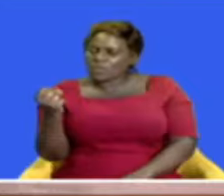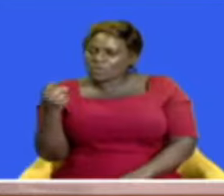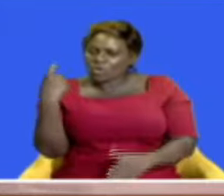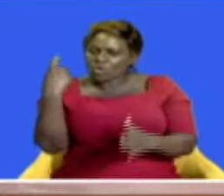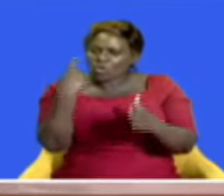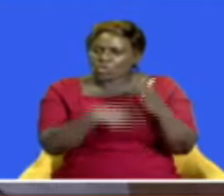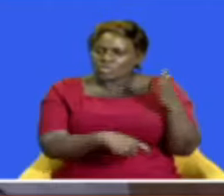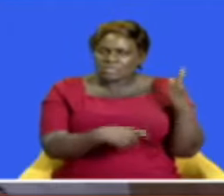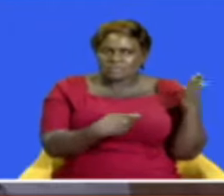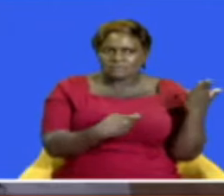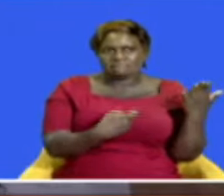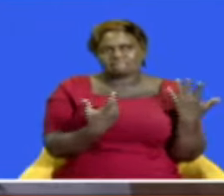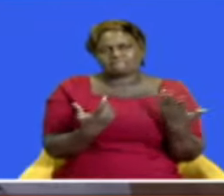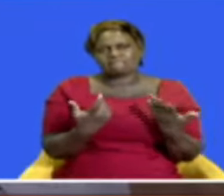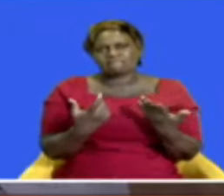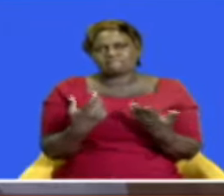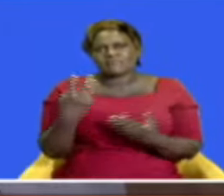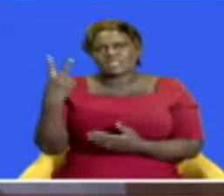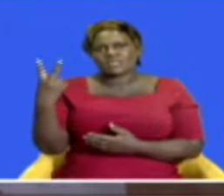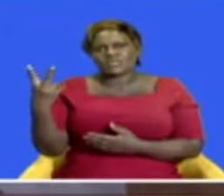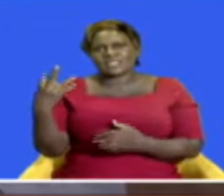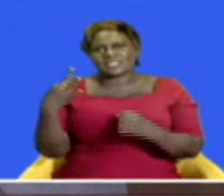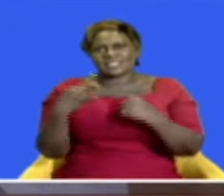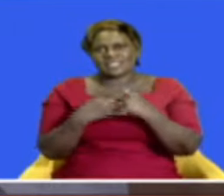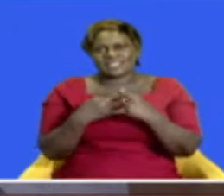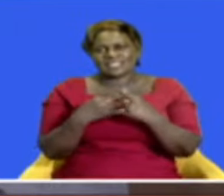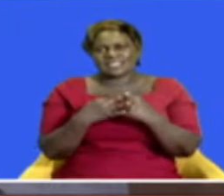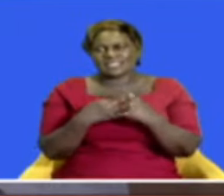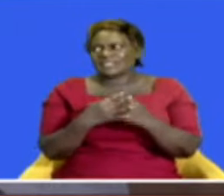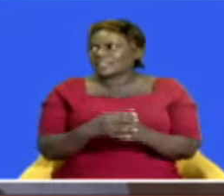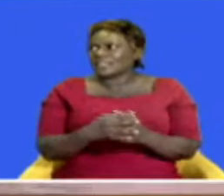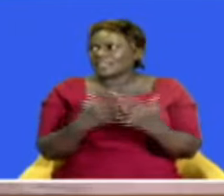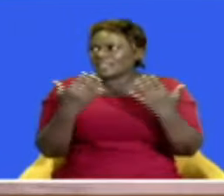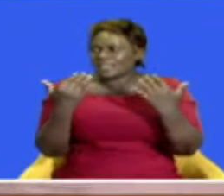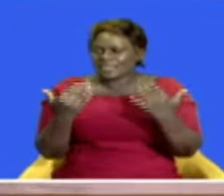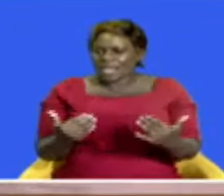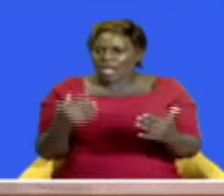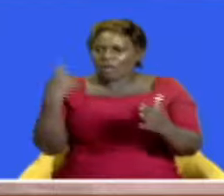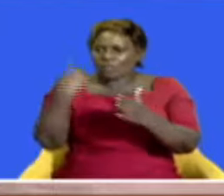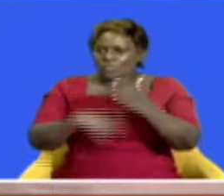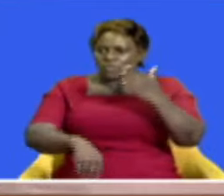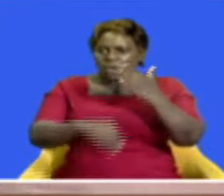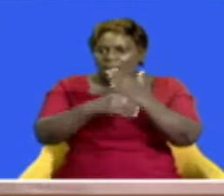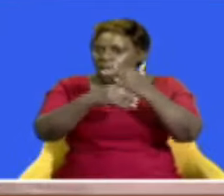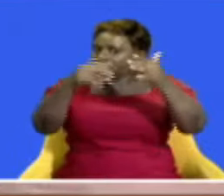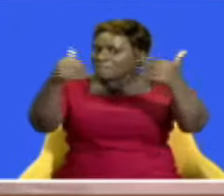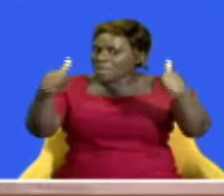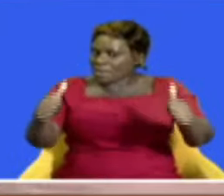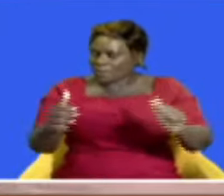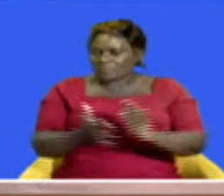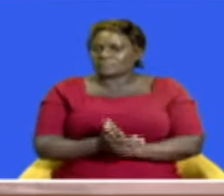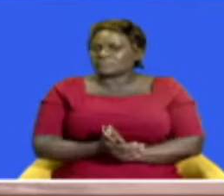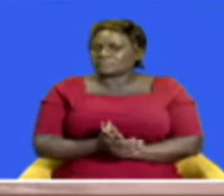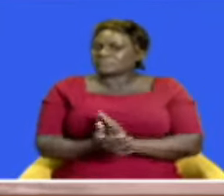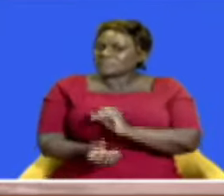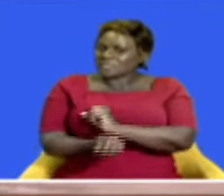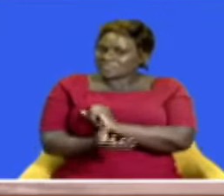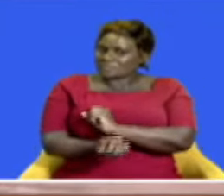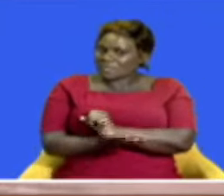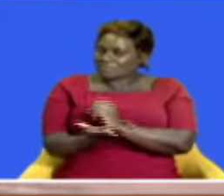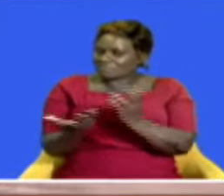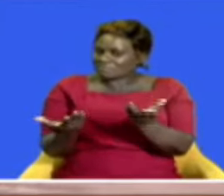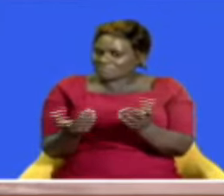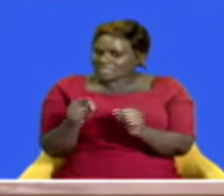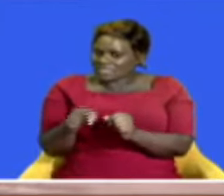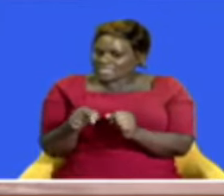Ikakugharimu? Na ikanigharimu shilingi 28. Ehe. Na sasa bado ushuru haujaongezwa. Bado ushuru. Hebu tufafanulie